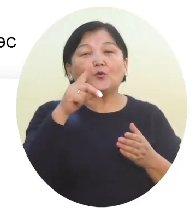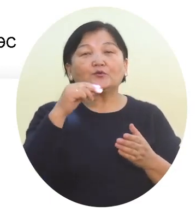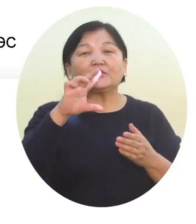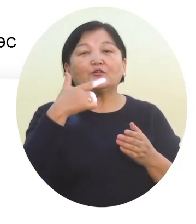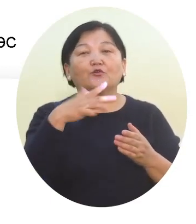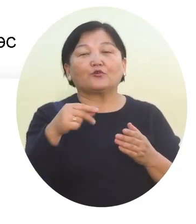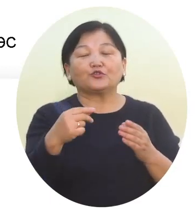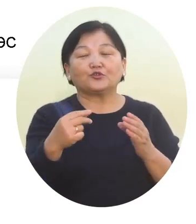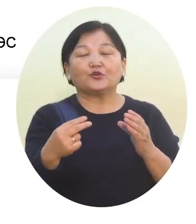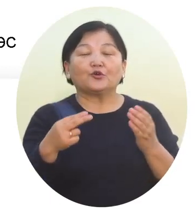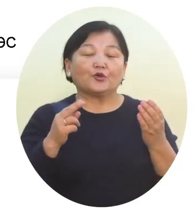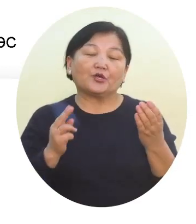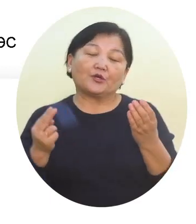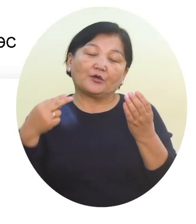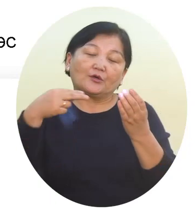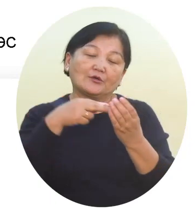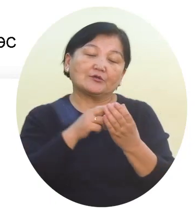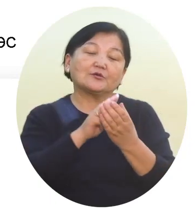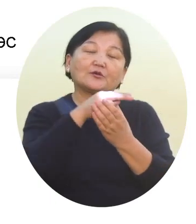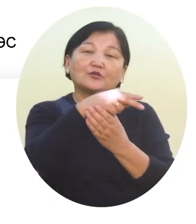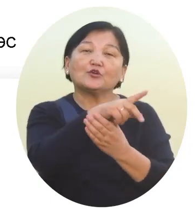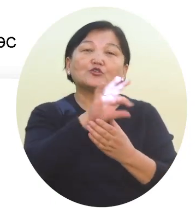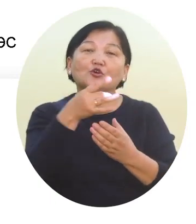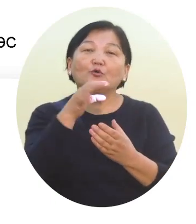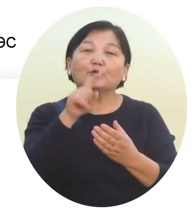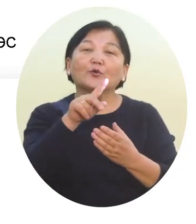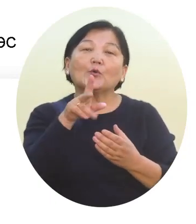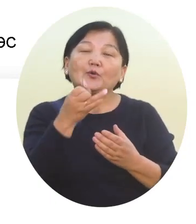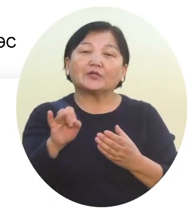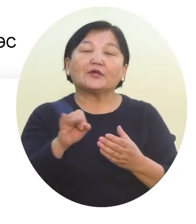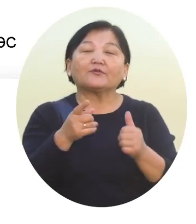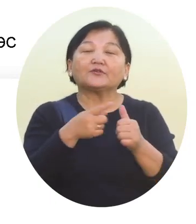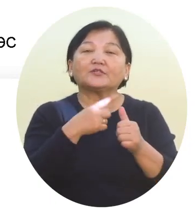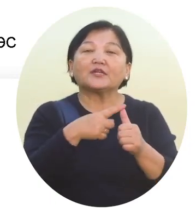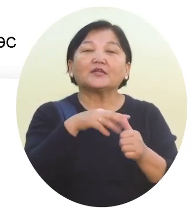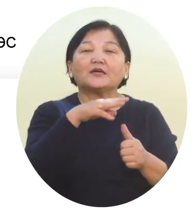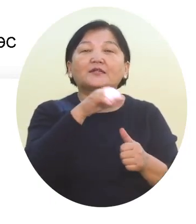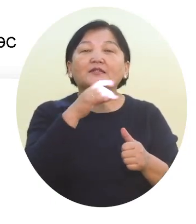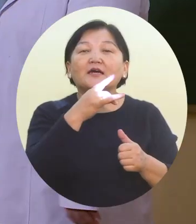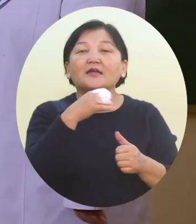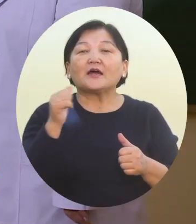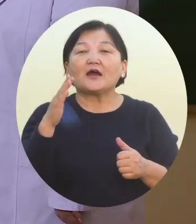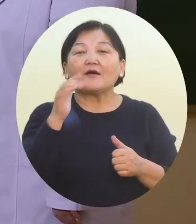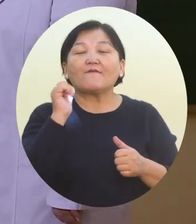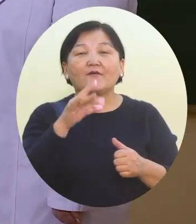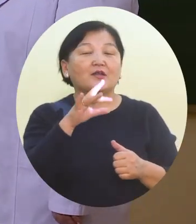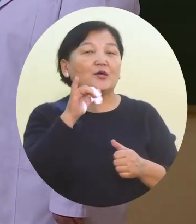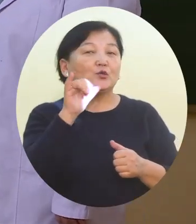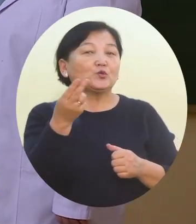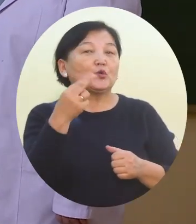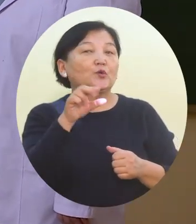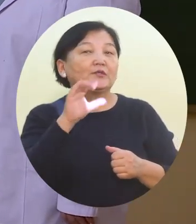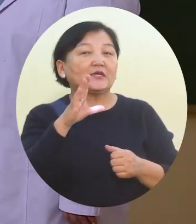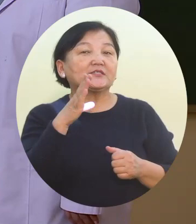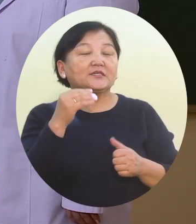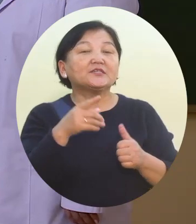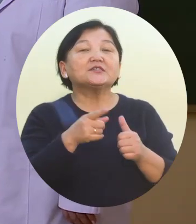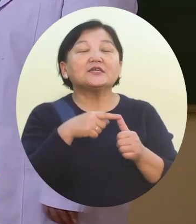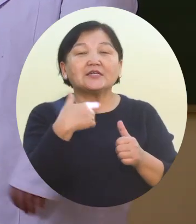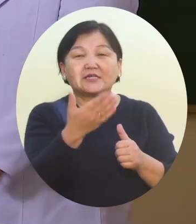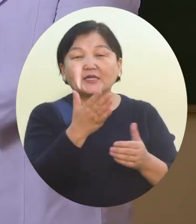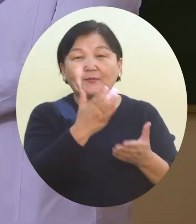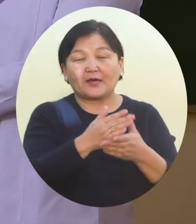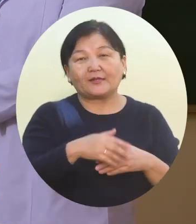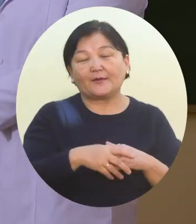үүрэгтэй учраас энэ судсыг тараагаар судс гэж нэрлдэгэ. За мэдээж хэрэг төрөүний судстай харьцуулах юм